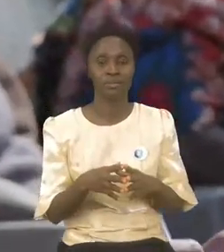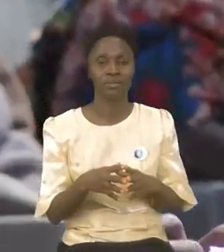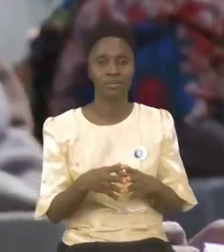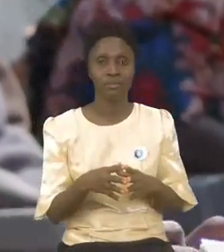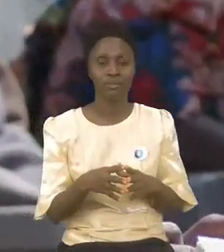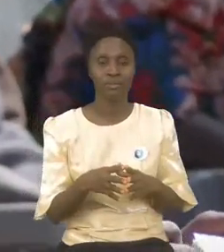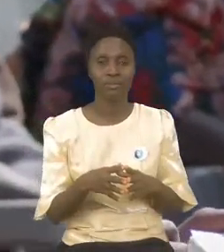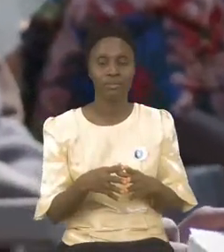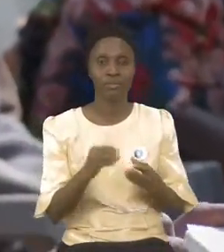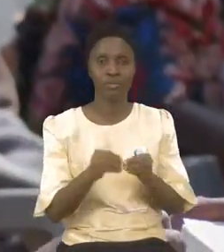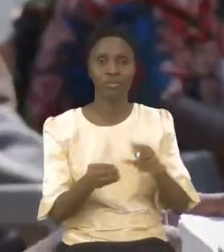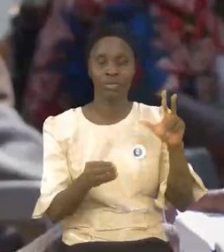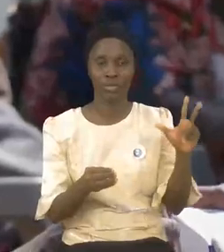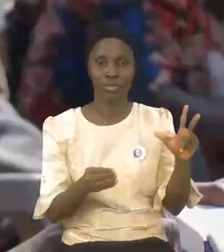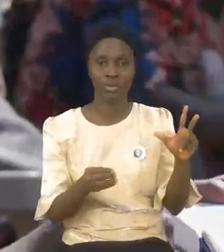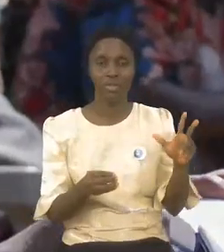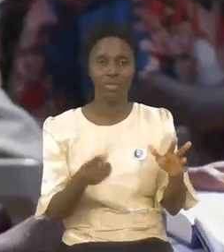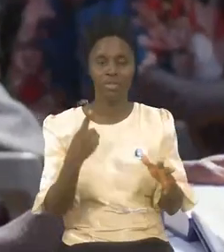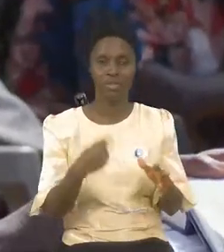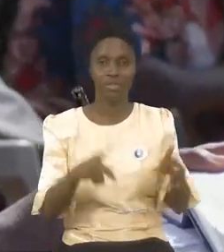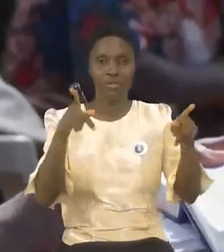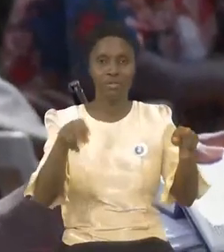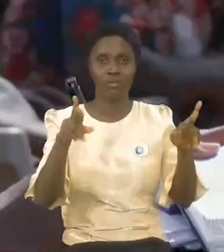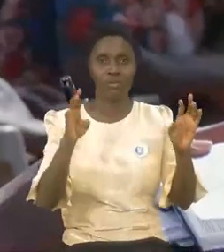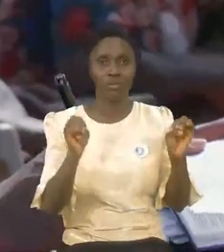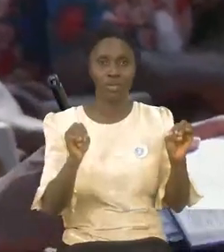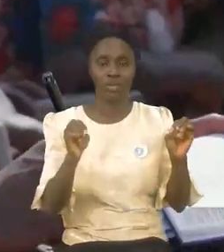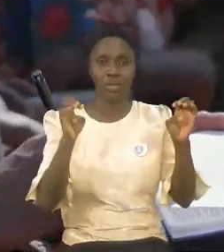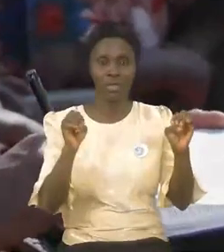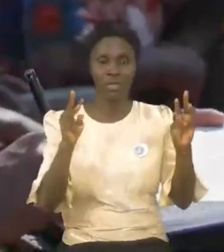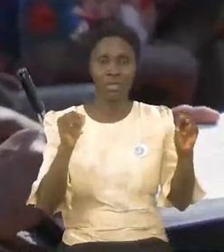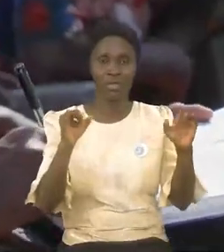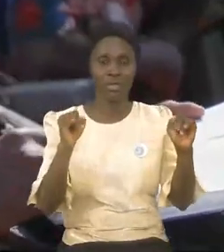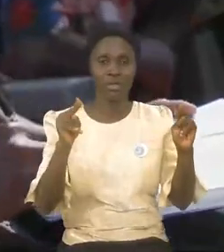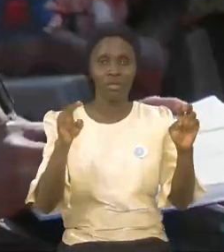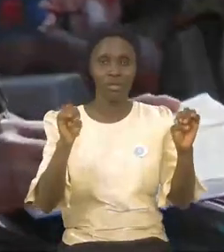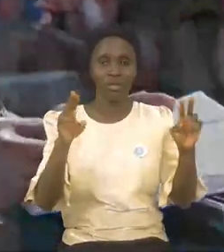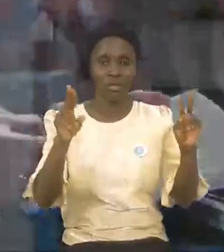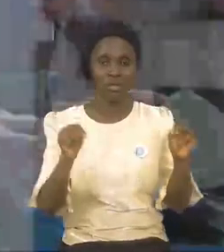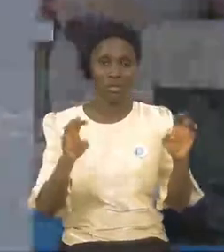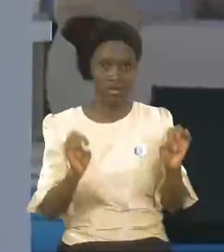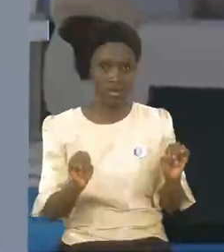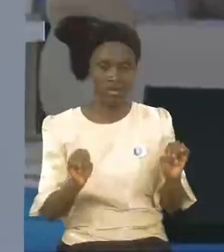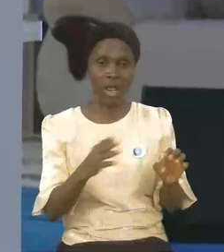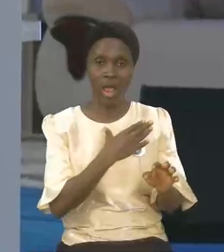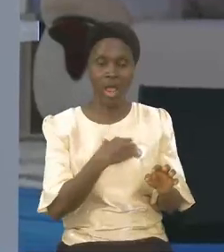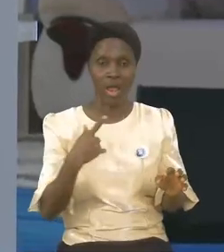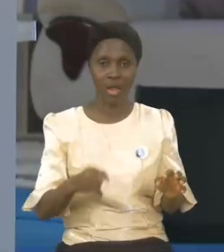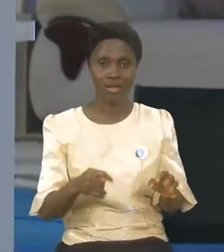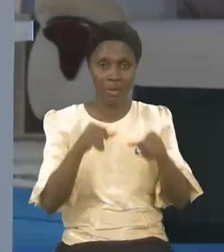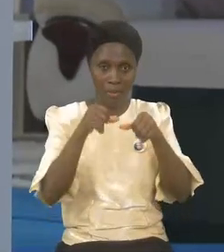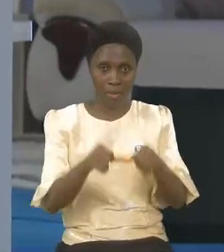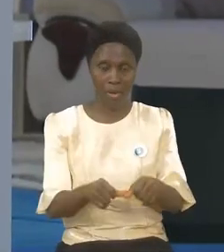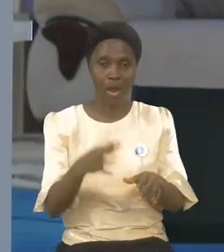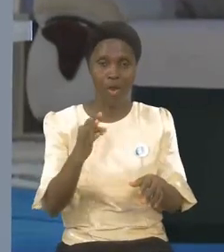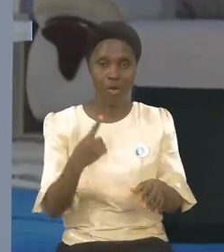allons voir la prééminence et la permanence du roi